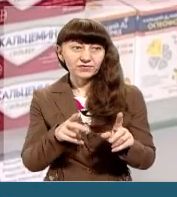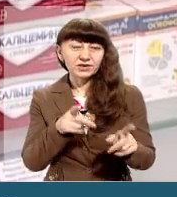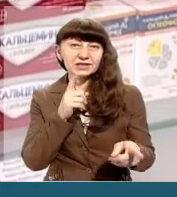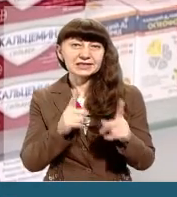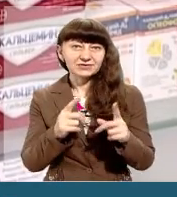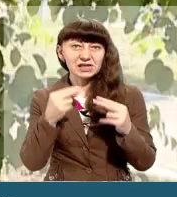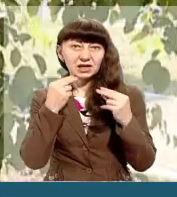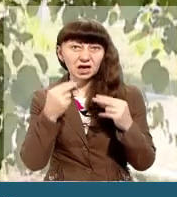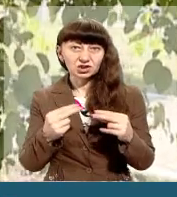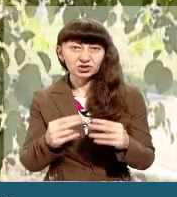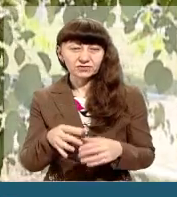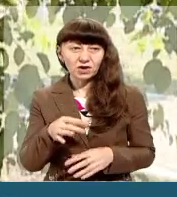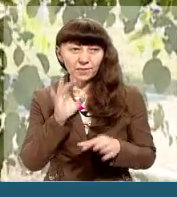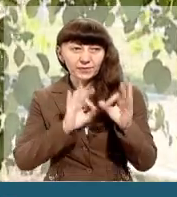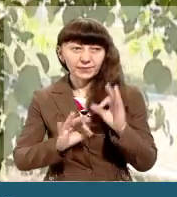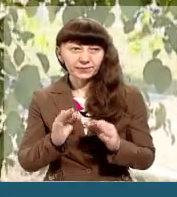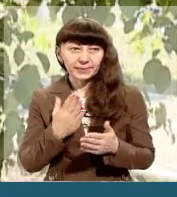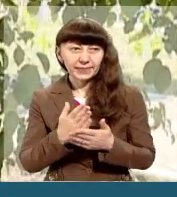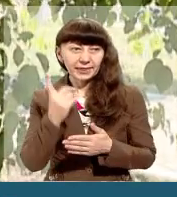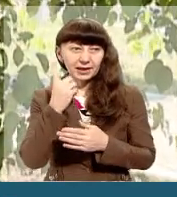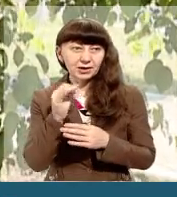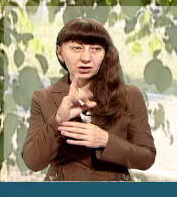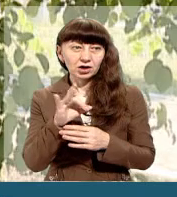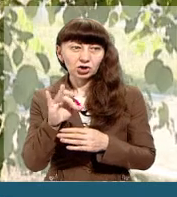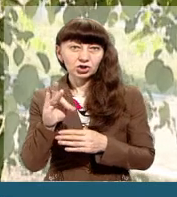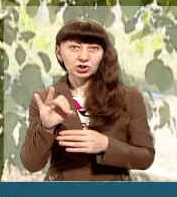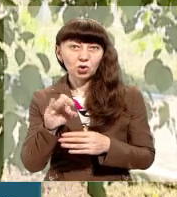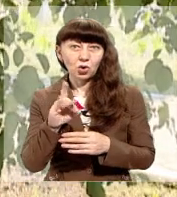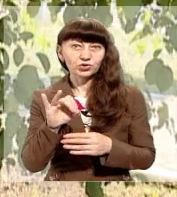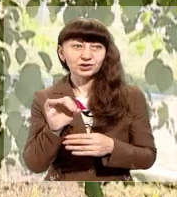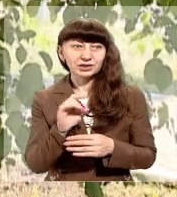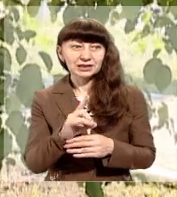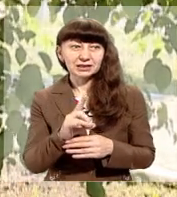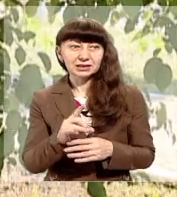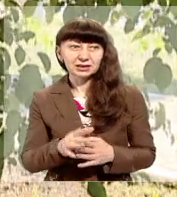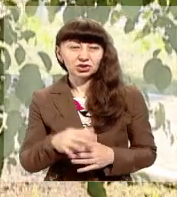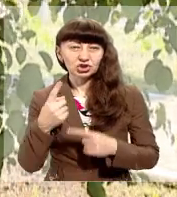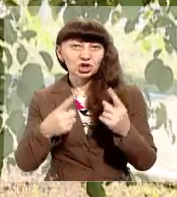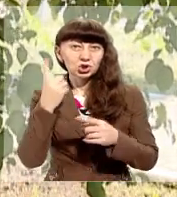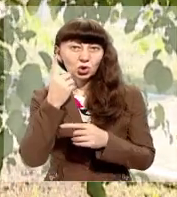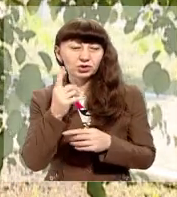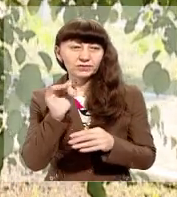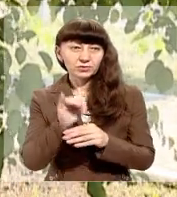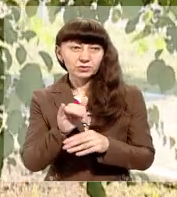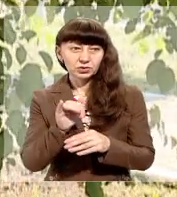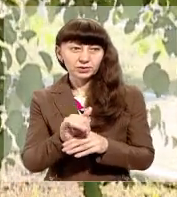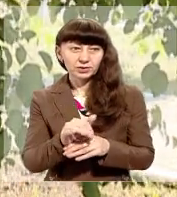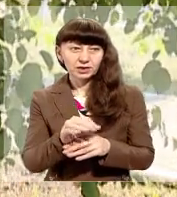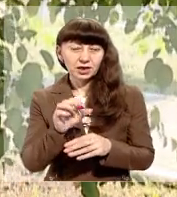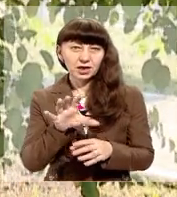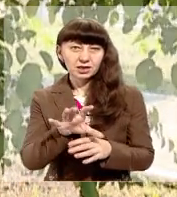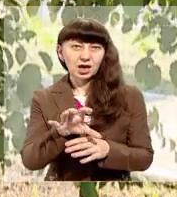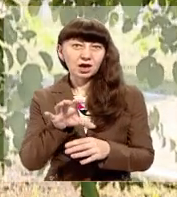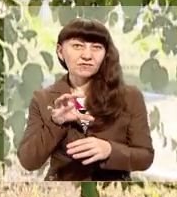подлинность продукции. Есть приложение, называется «Нактуаном», оно действует через сотовый телефон, можете камерой